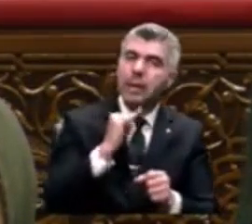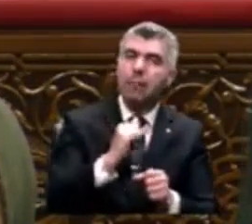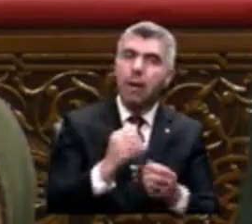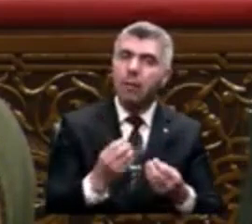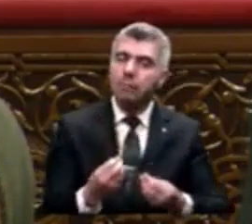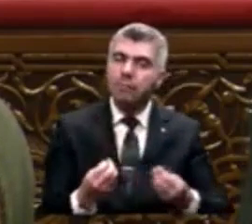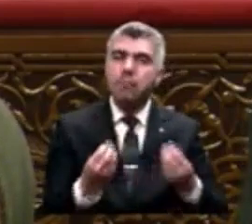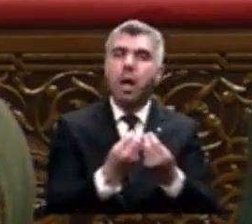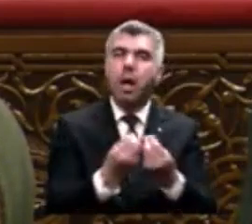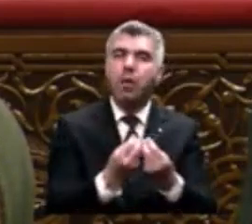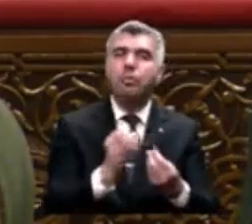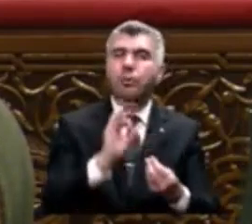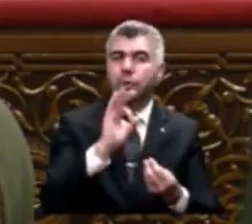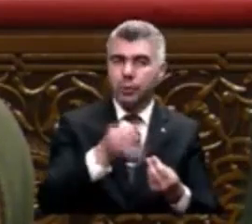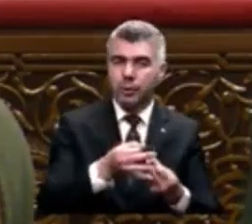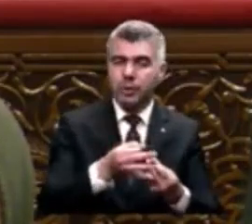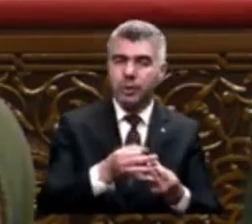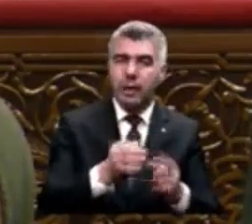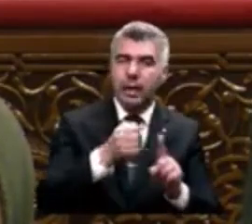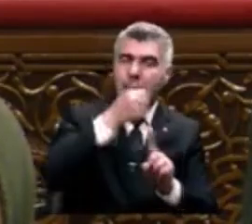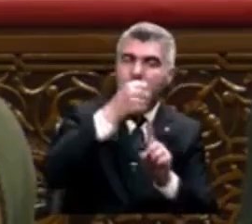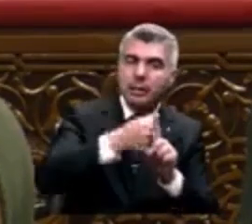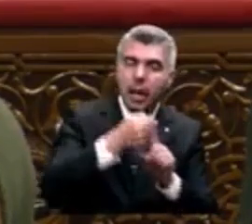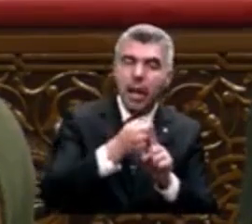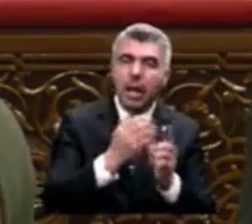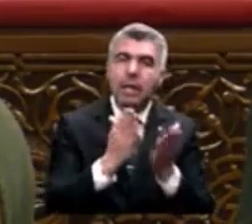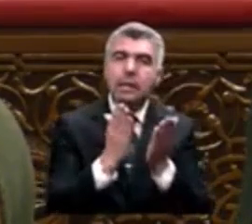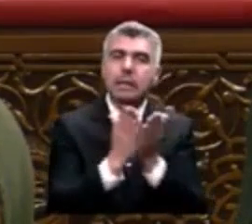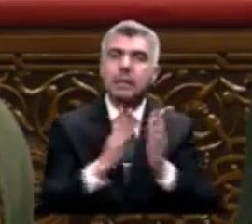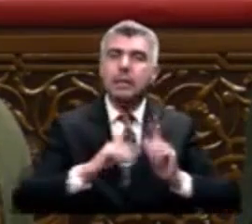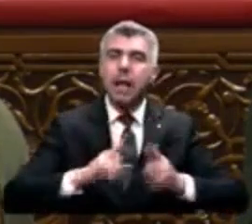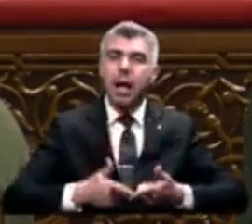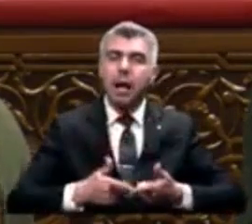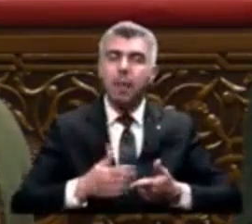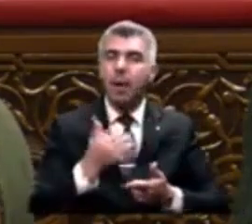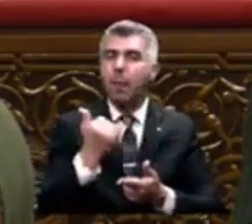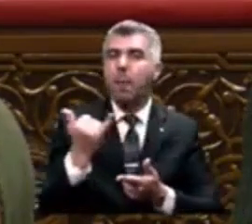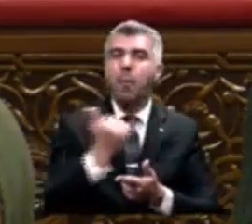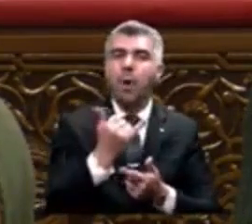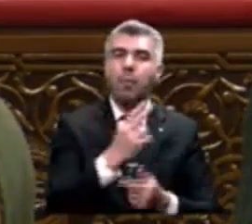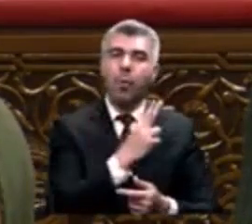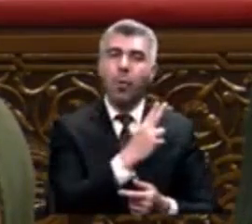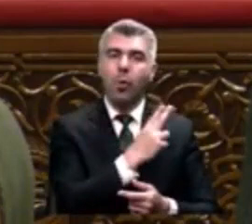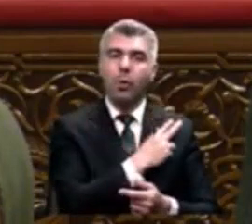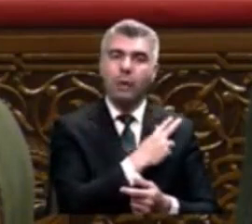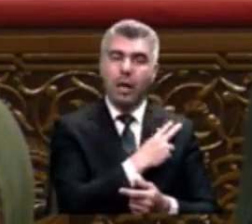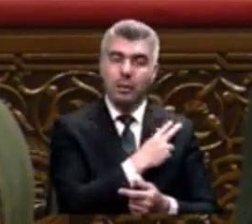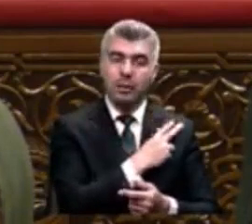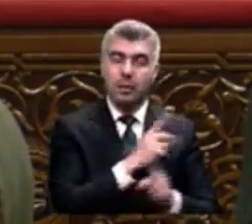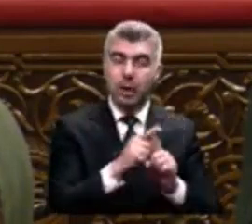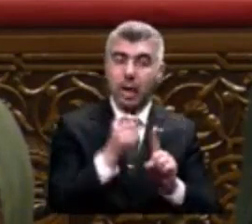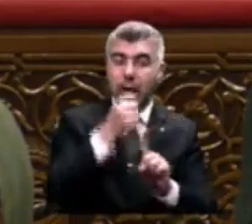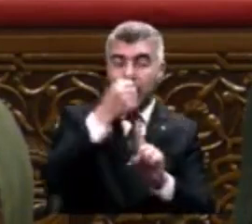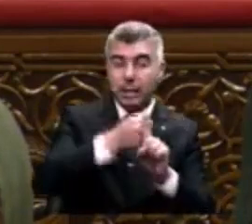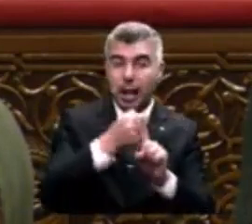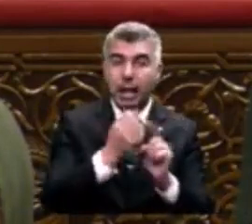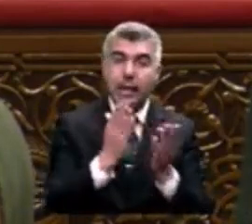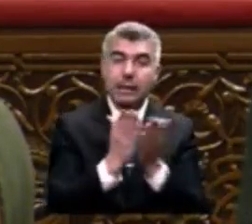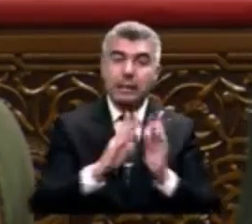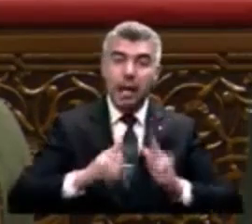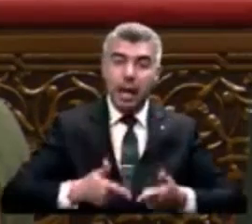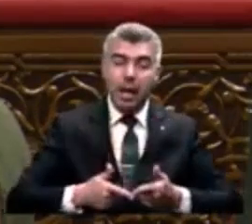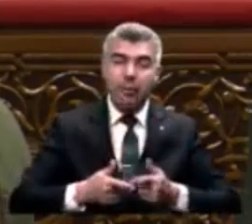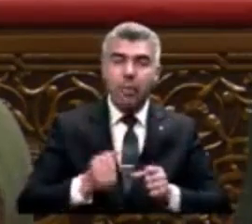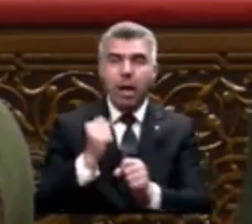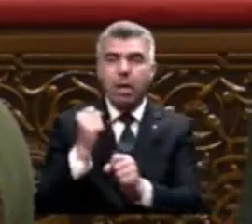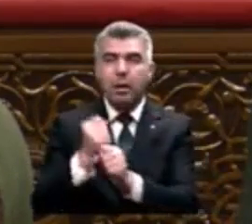نؤكد من خلالها على أنه لا إصلاح للتعليم دون إصلاح وضعية الأستاذ، لا إصلاح للتعليم دون تلبية مطالب